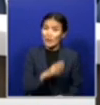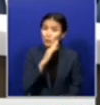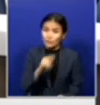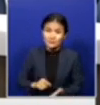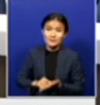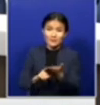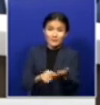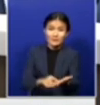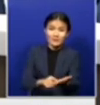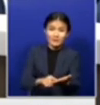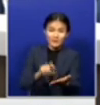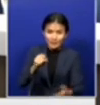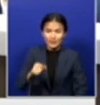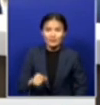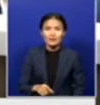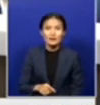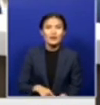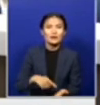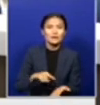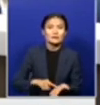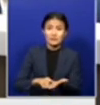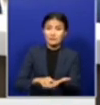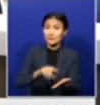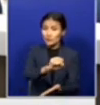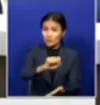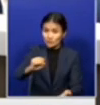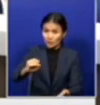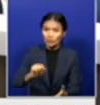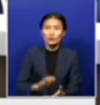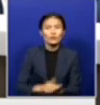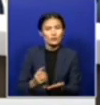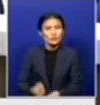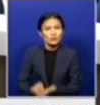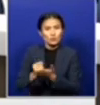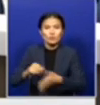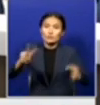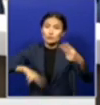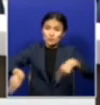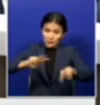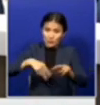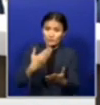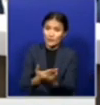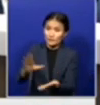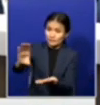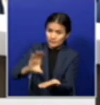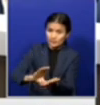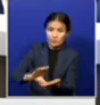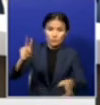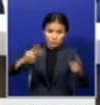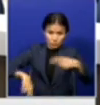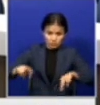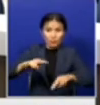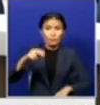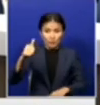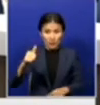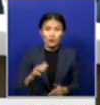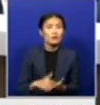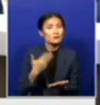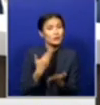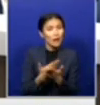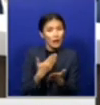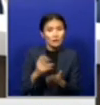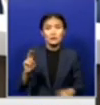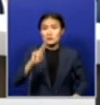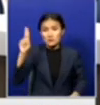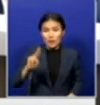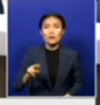ร่วมกันตรวจสอบให้การใช้เงินก้อนนี้ให้ไปอย่างสุจริตและยุติธรรมและก็หม